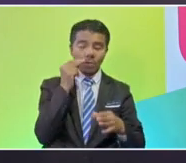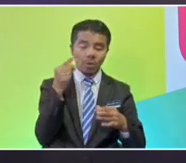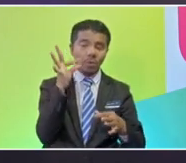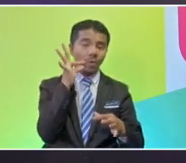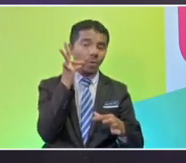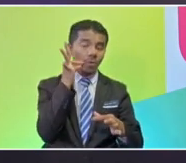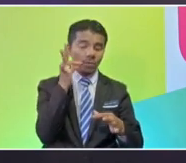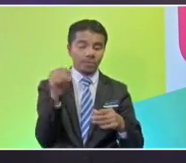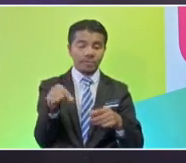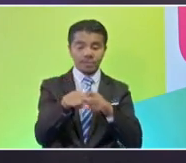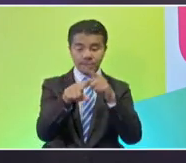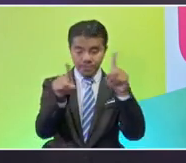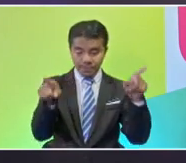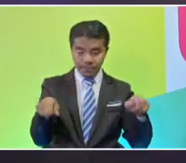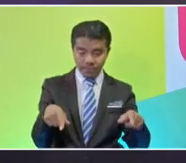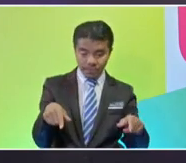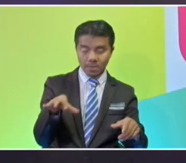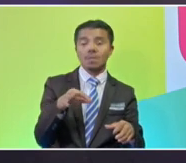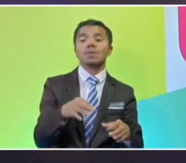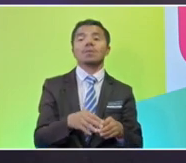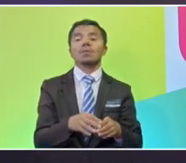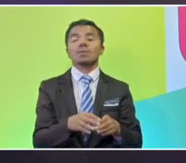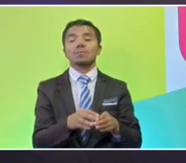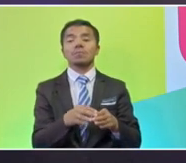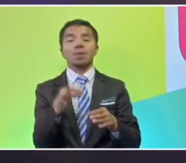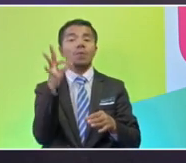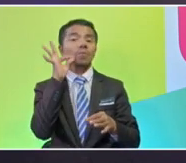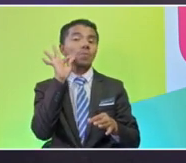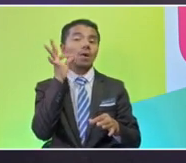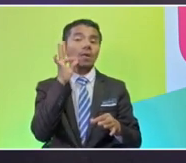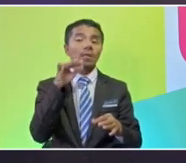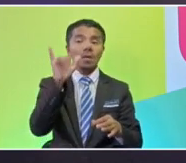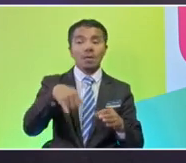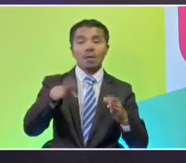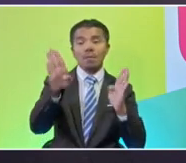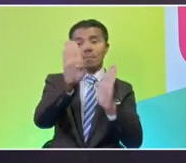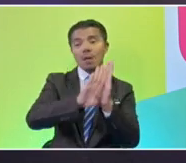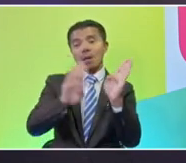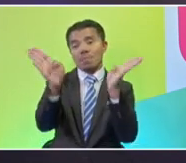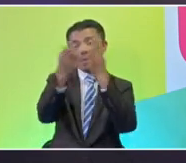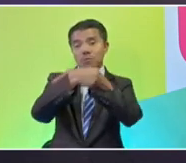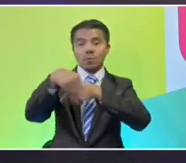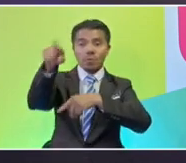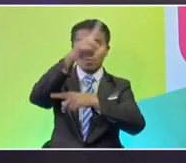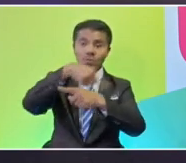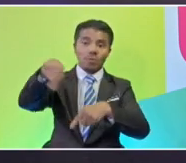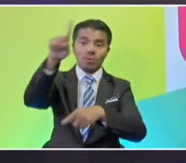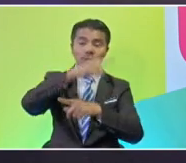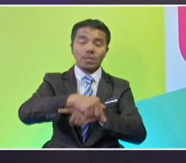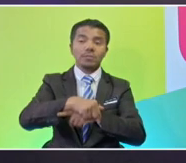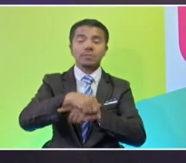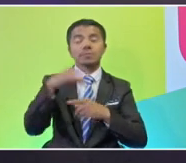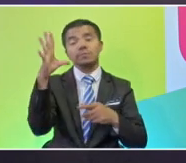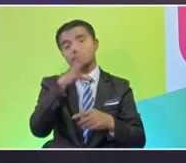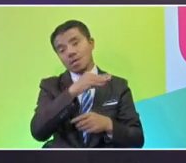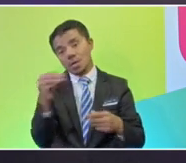kumpulkan buah-buahan yang berbentuk bulat kemudian Hanif cari gambar